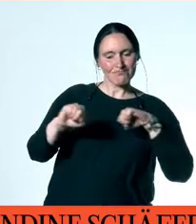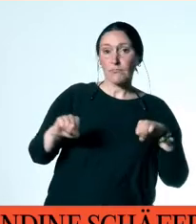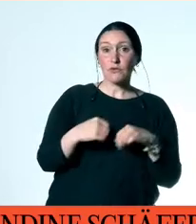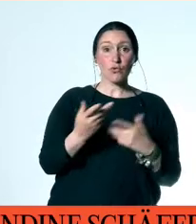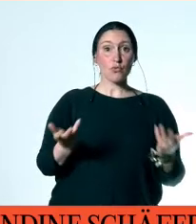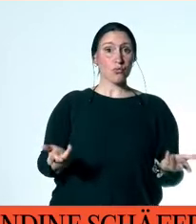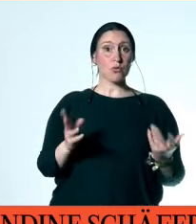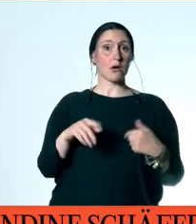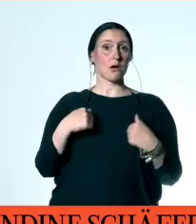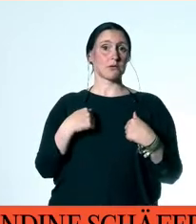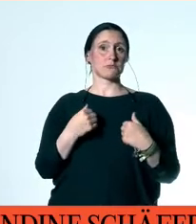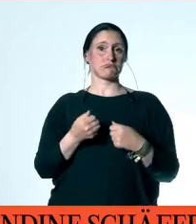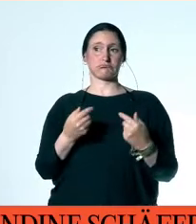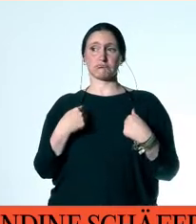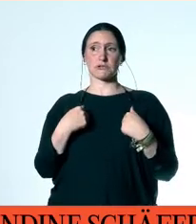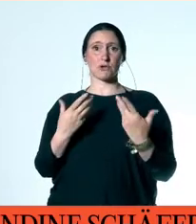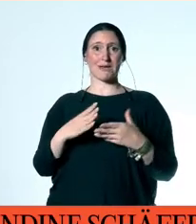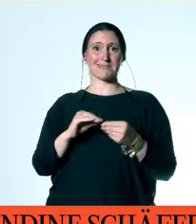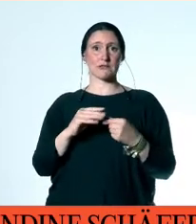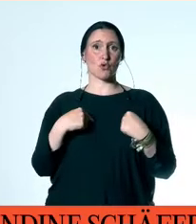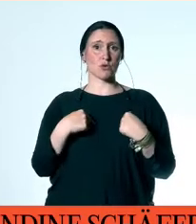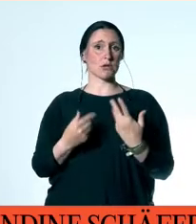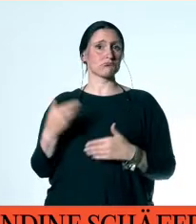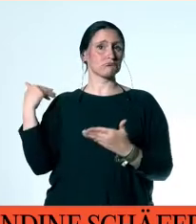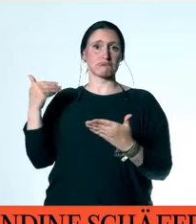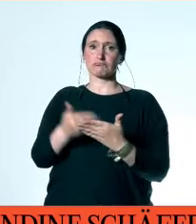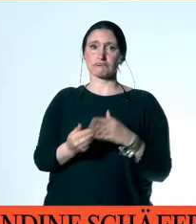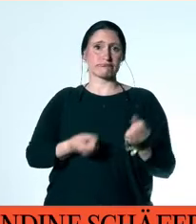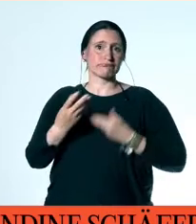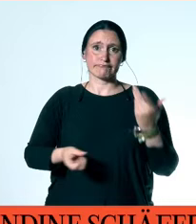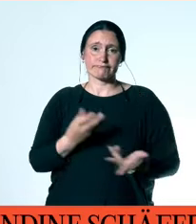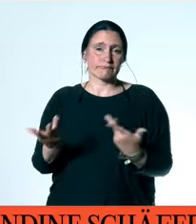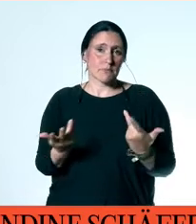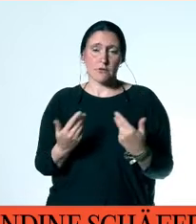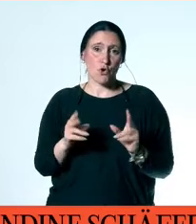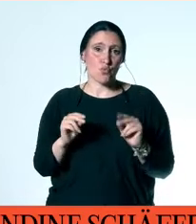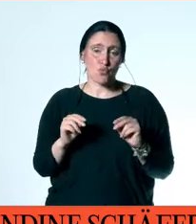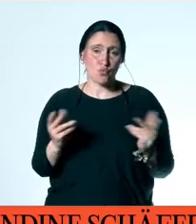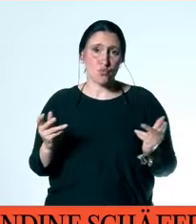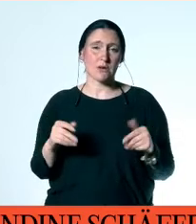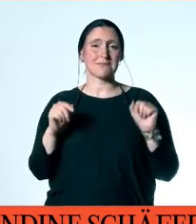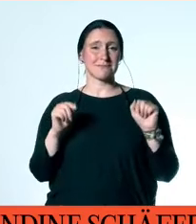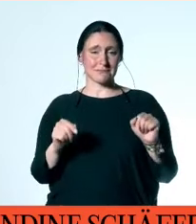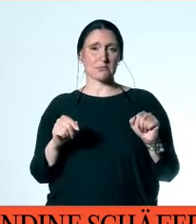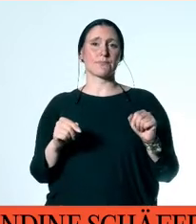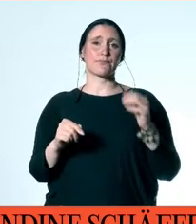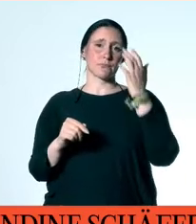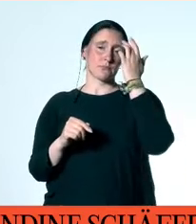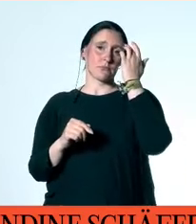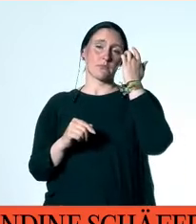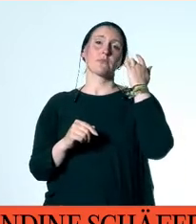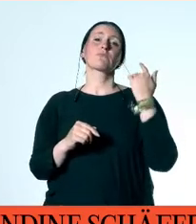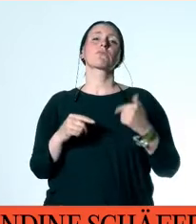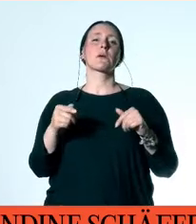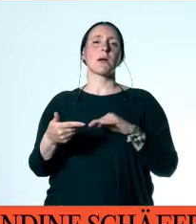Unsere Geschichten, die nie erzählt worden sind, viele unserer Geschichten sind nie erzählt worden und das versuchen wir